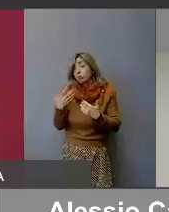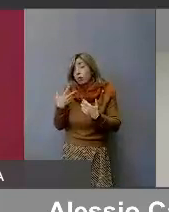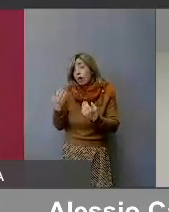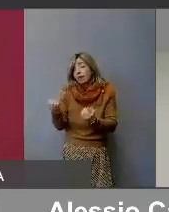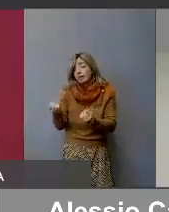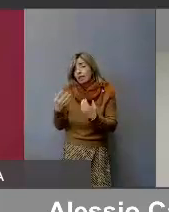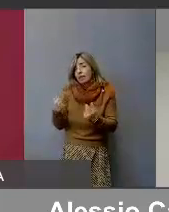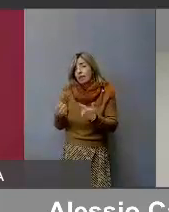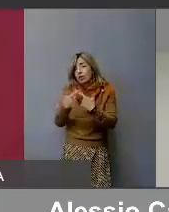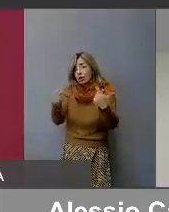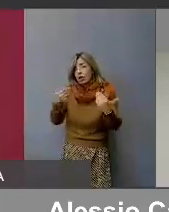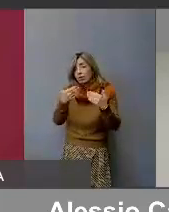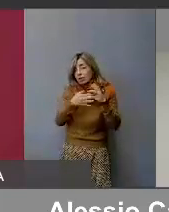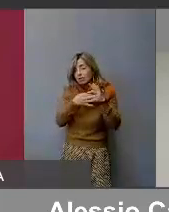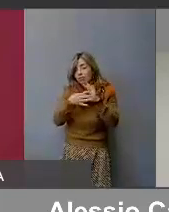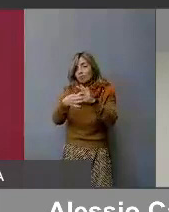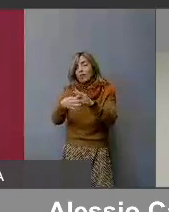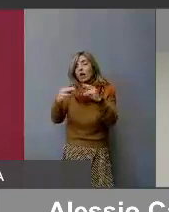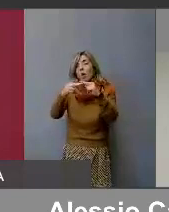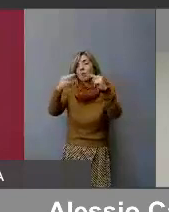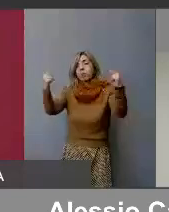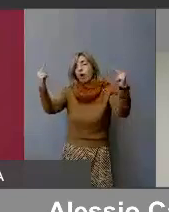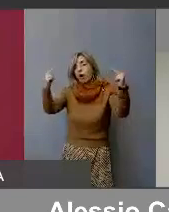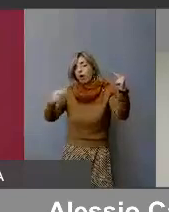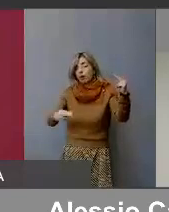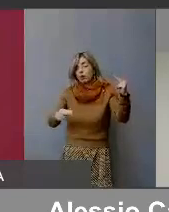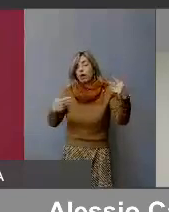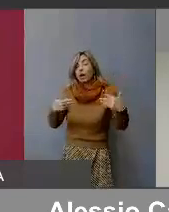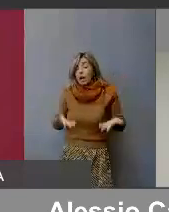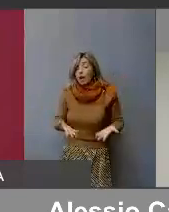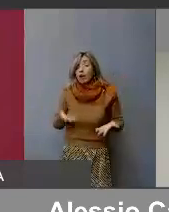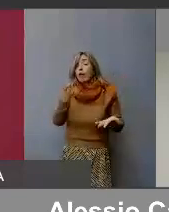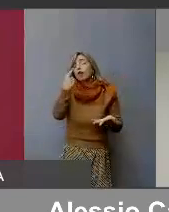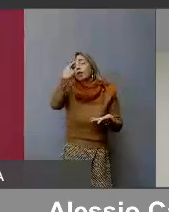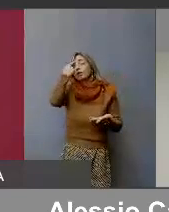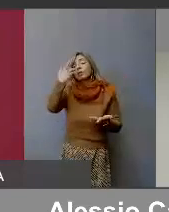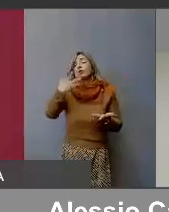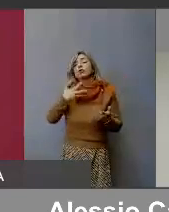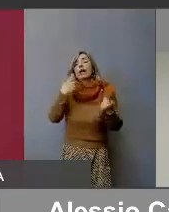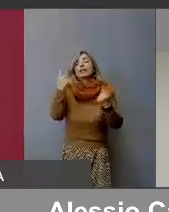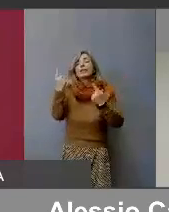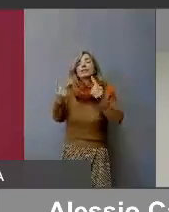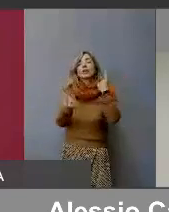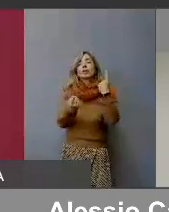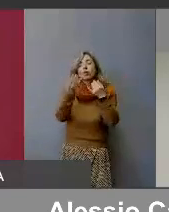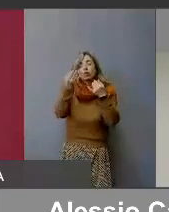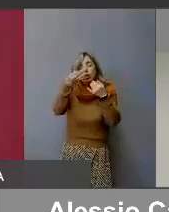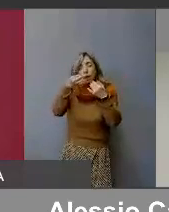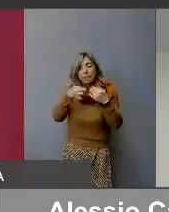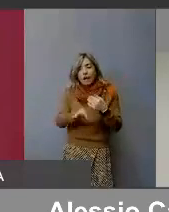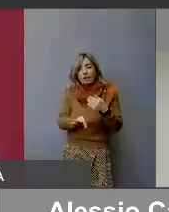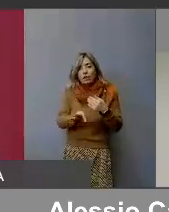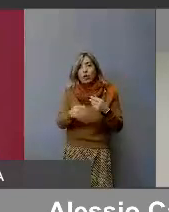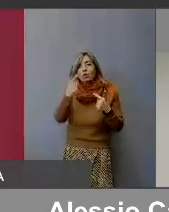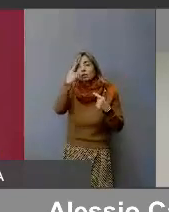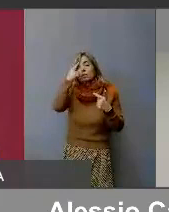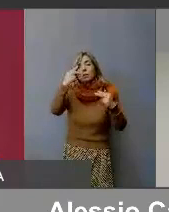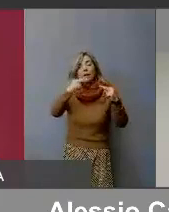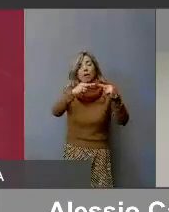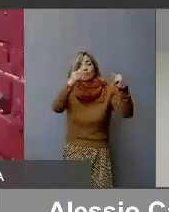abbiamo una situazione diciamo dettagliata di quelle che sono le strutture presenti nel nostro territorio grazie